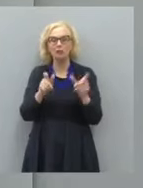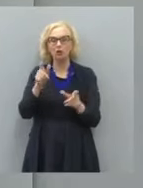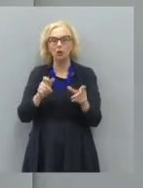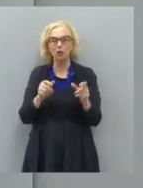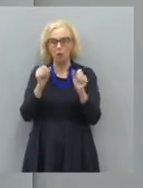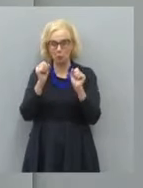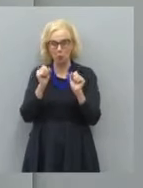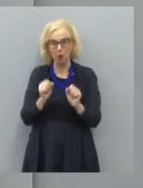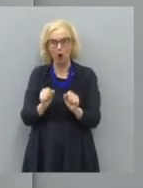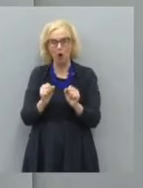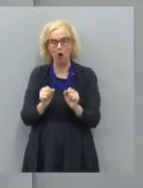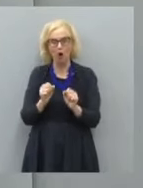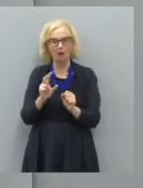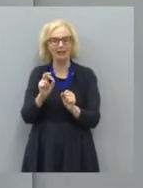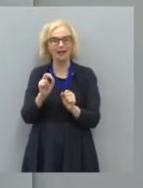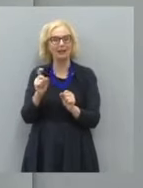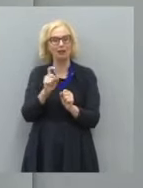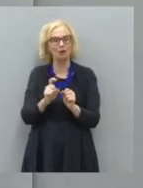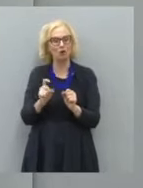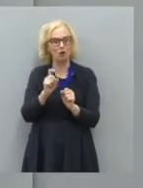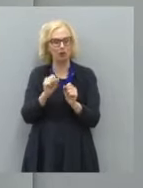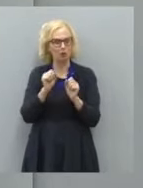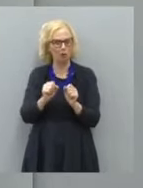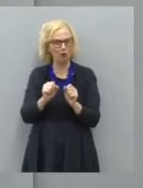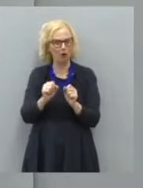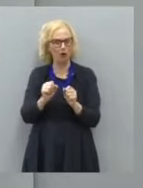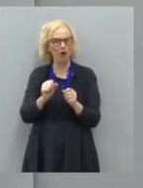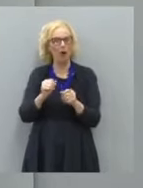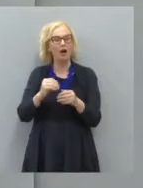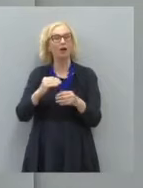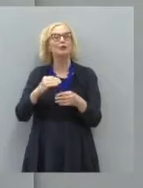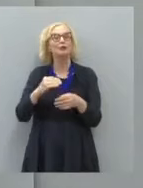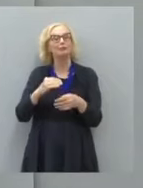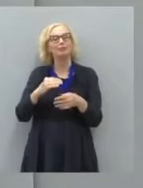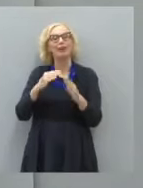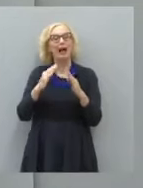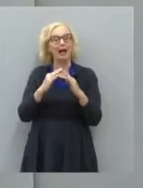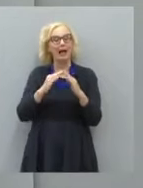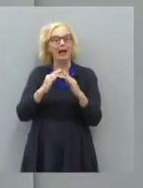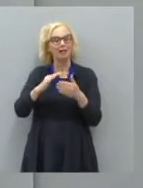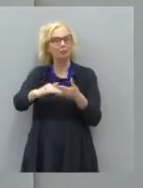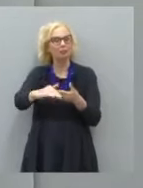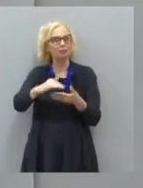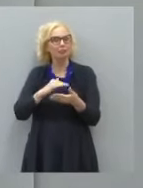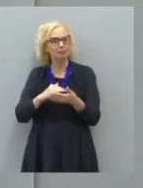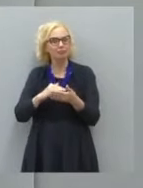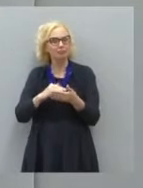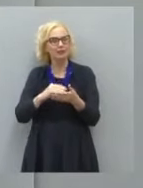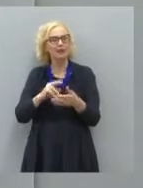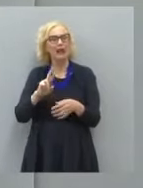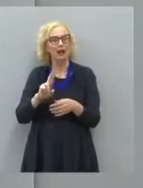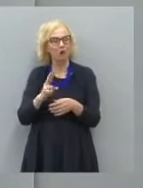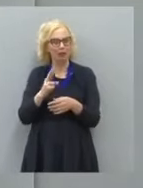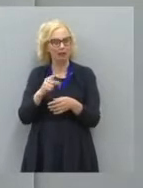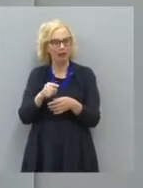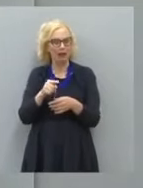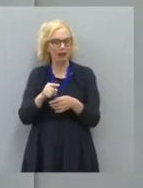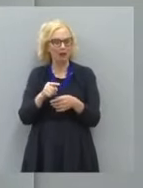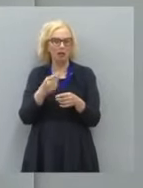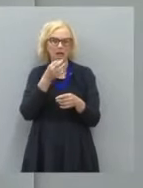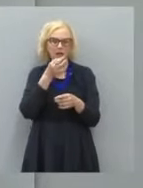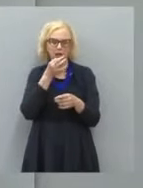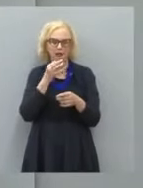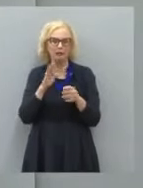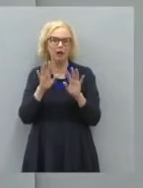avere diciamo ricevere a casa la raccomandata quindi il quadro che si delinea è un quadro che